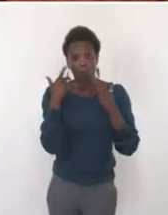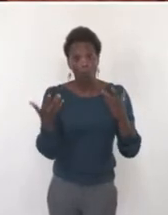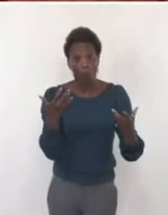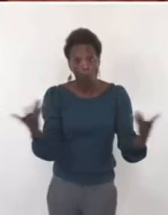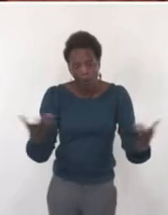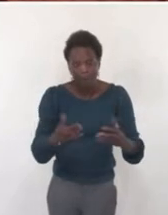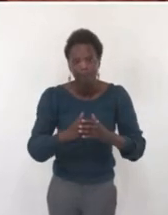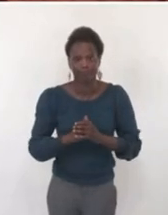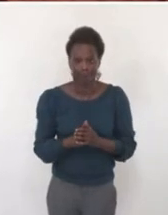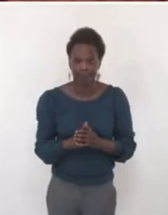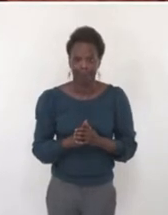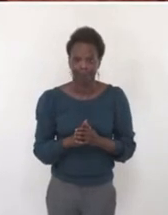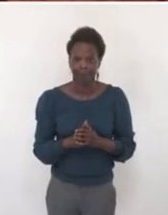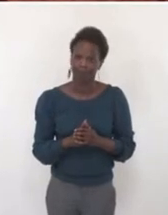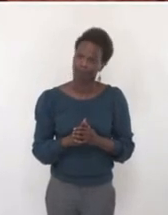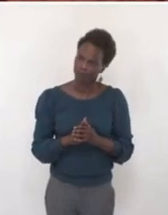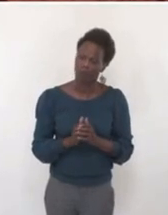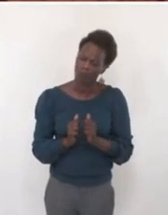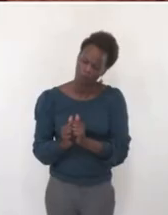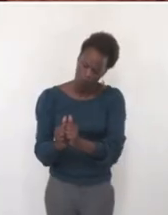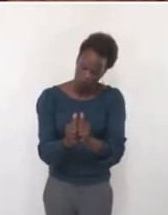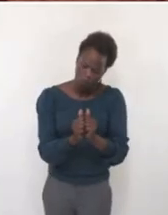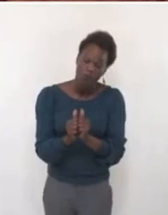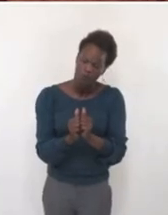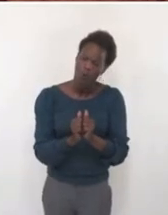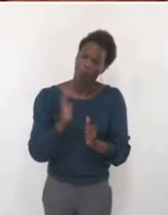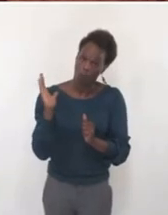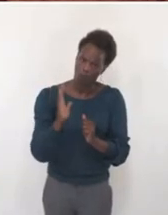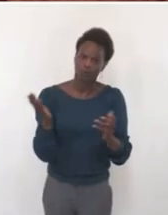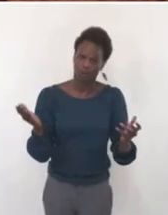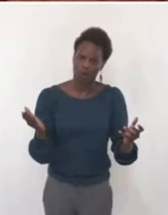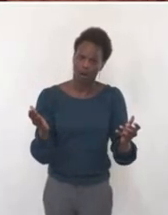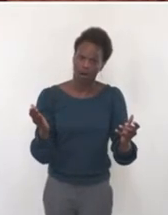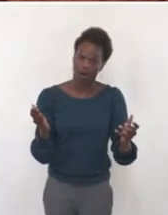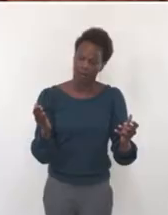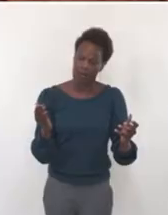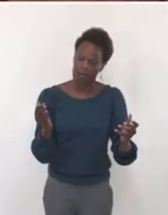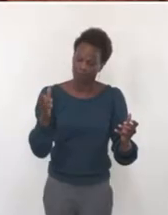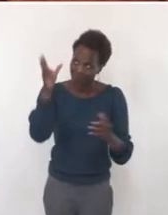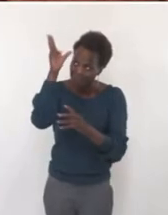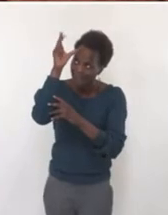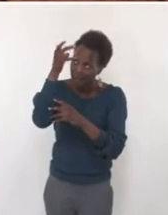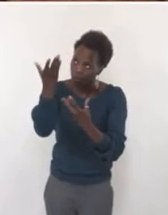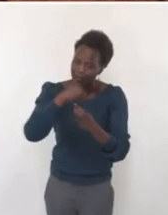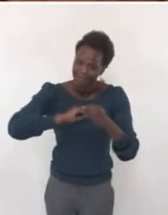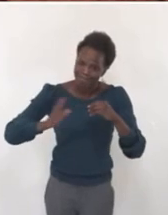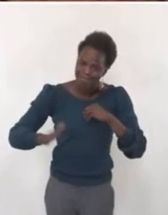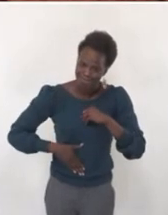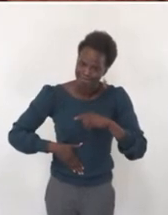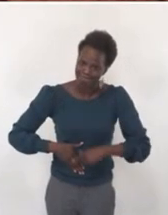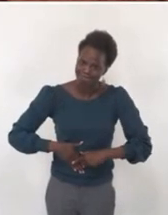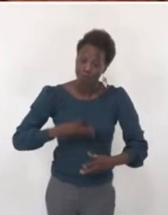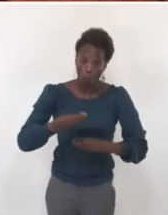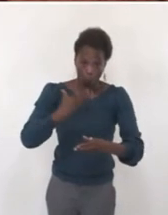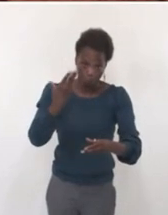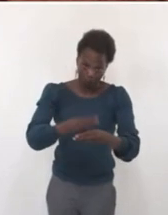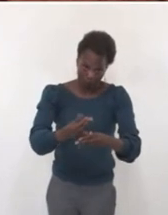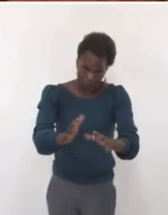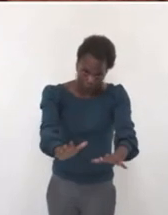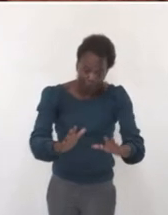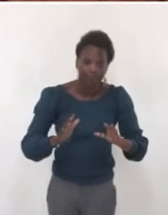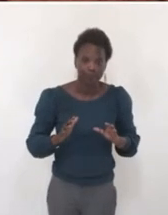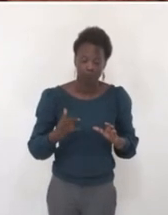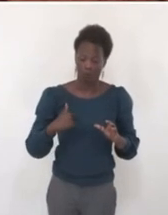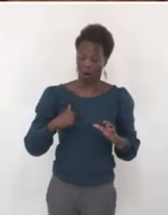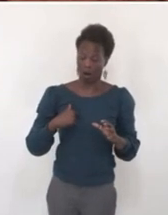qu'on avait sans doute un peu collectivement besoin de réapprendre un certain nombre de principes républicains pour peut-être même de les apprendre. J'ai été très